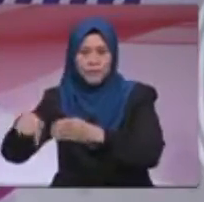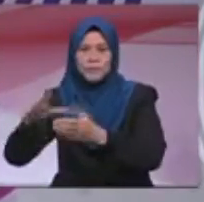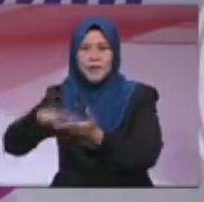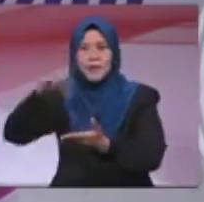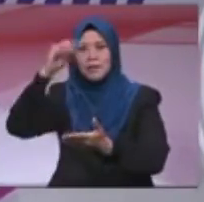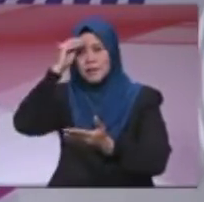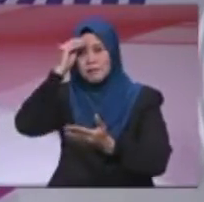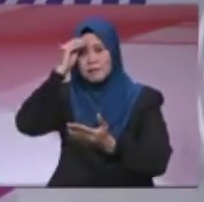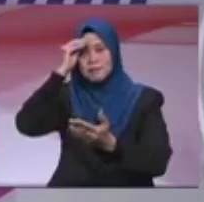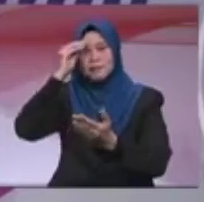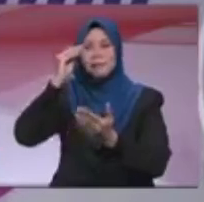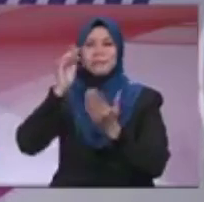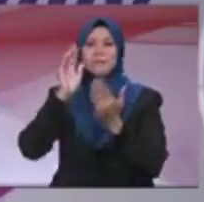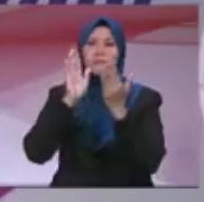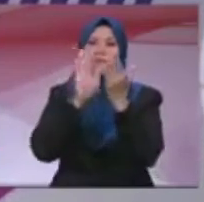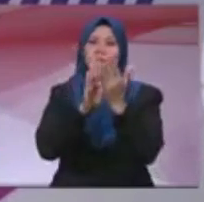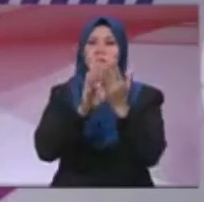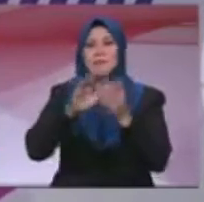secara bersemuka.